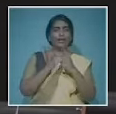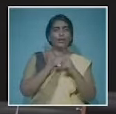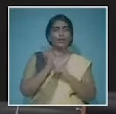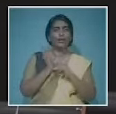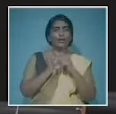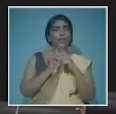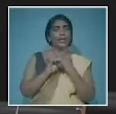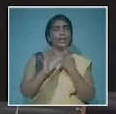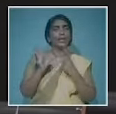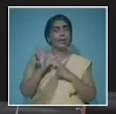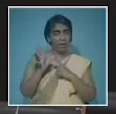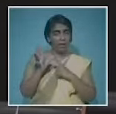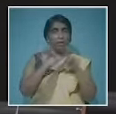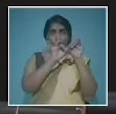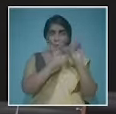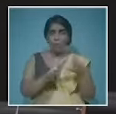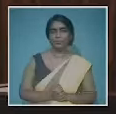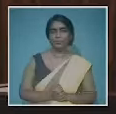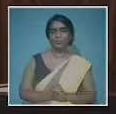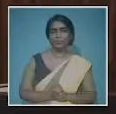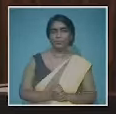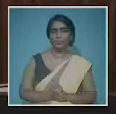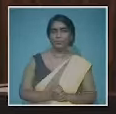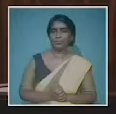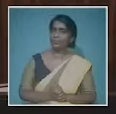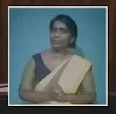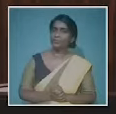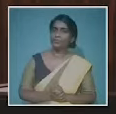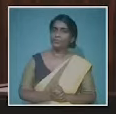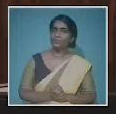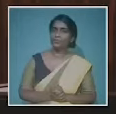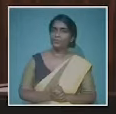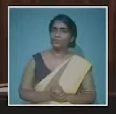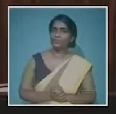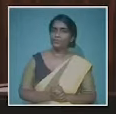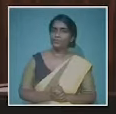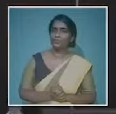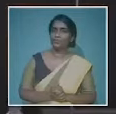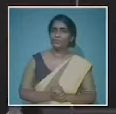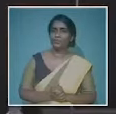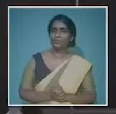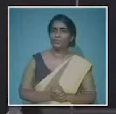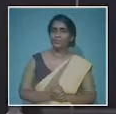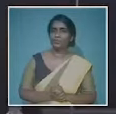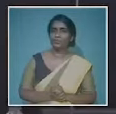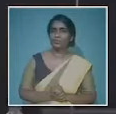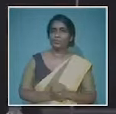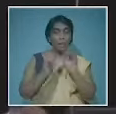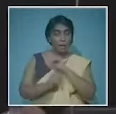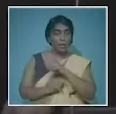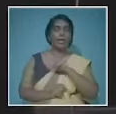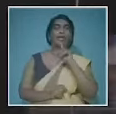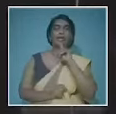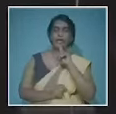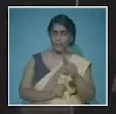අඩිපාරේ මරික්කා මන්ත්‍රීතුමා යනවා කියලා අපිට පේනවා. මම දැක්කේ නැති එකක් තමයි මම කිව්වේ මාධ්‍ය පළවෙච්ච එකක්.